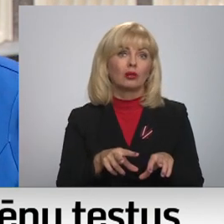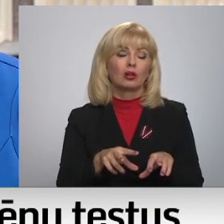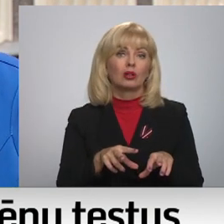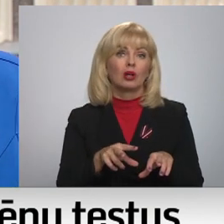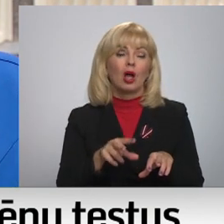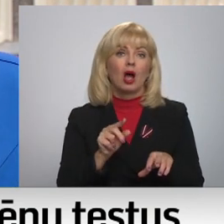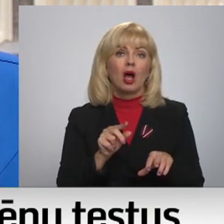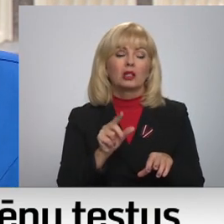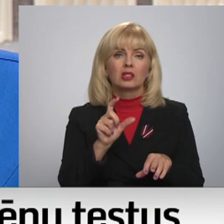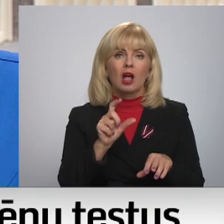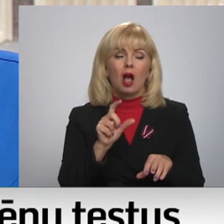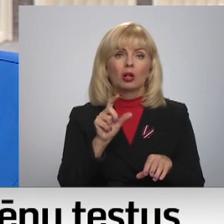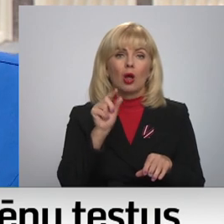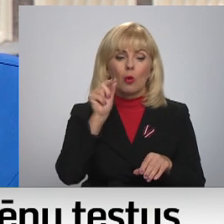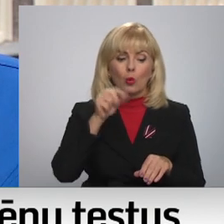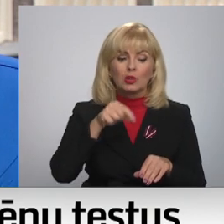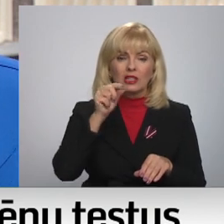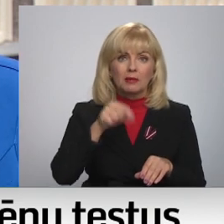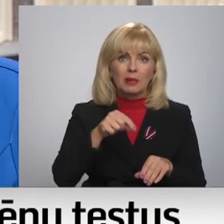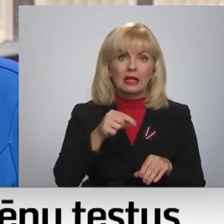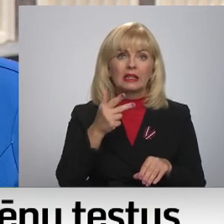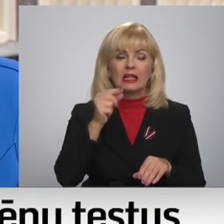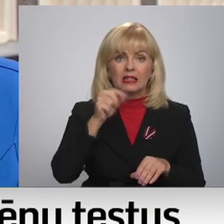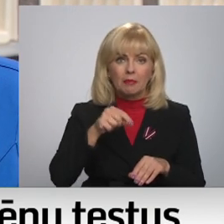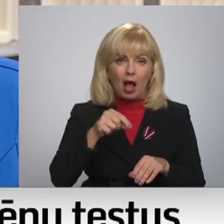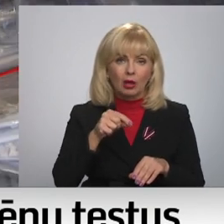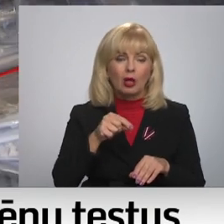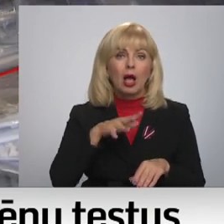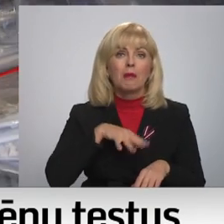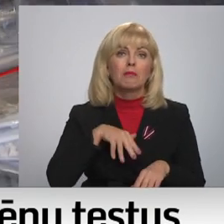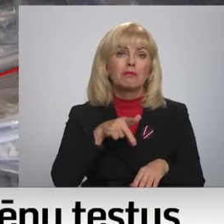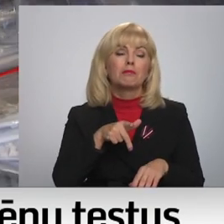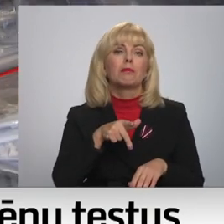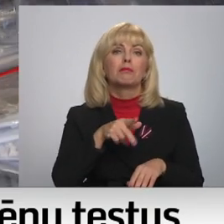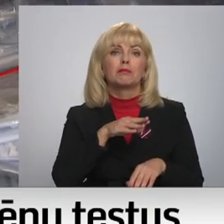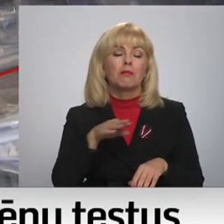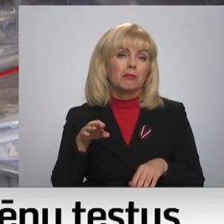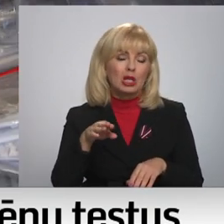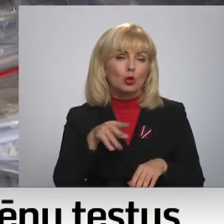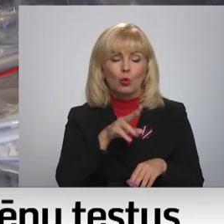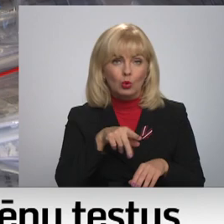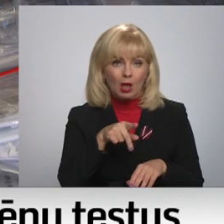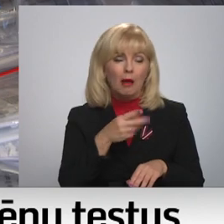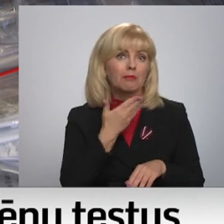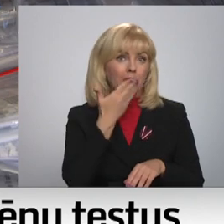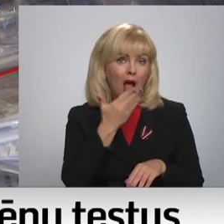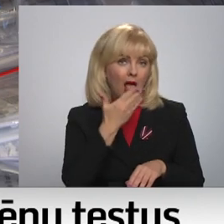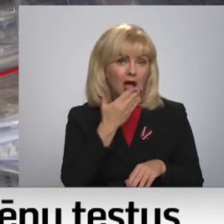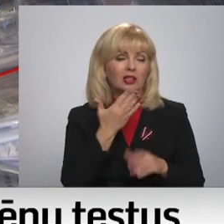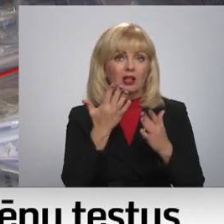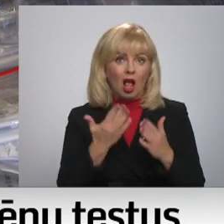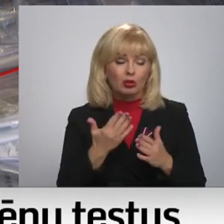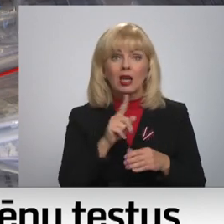uzpilina 3 pilienus un pēc 15 minūtēm nolasa rezultātu. Ja testa rezultāts ir negatīvs, tad